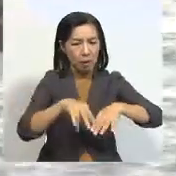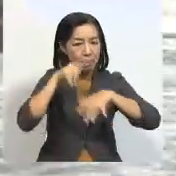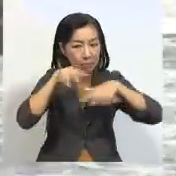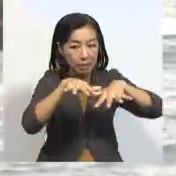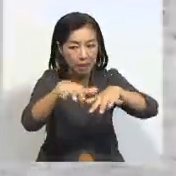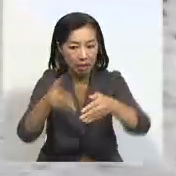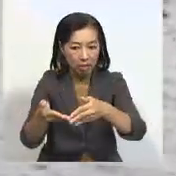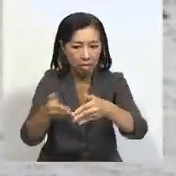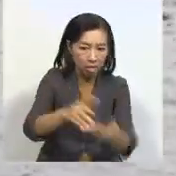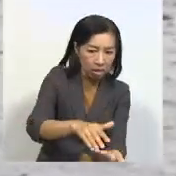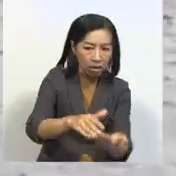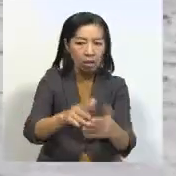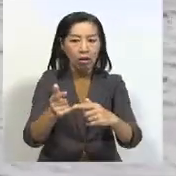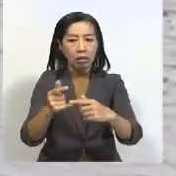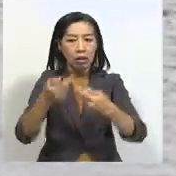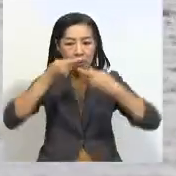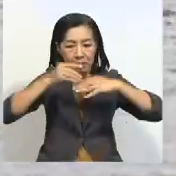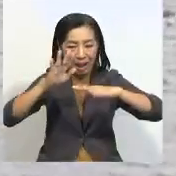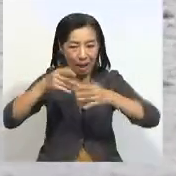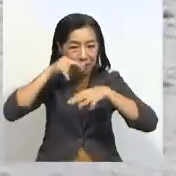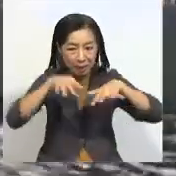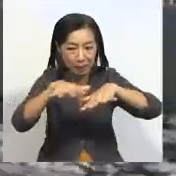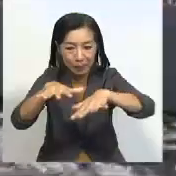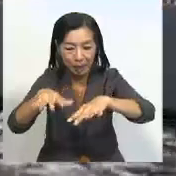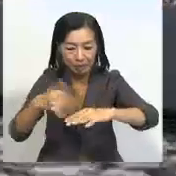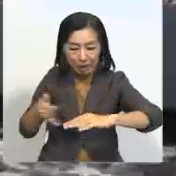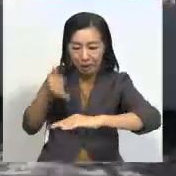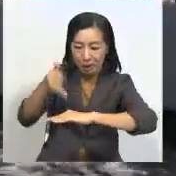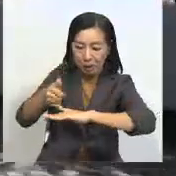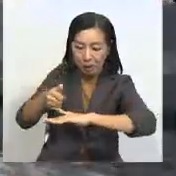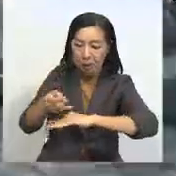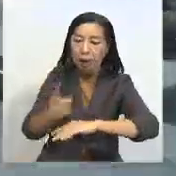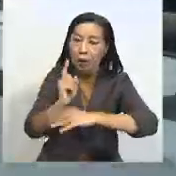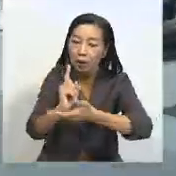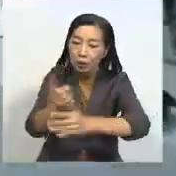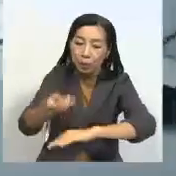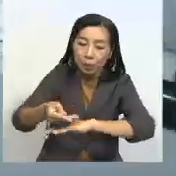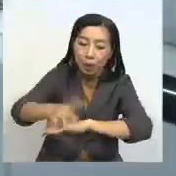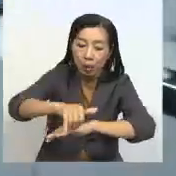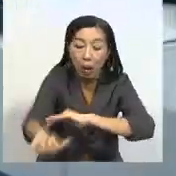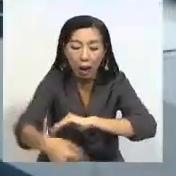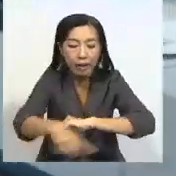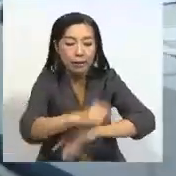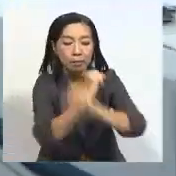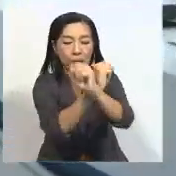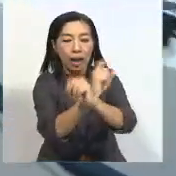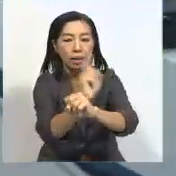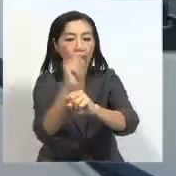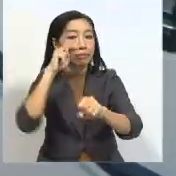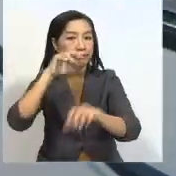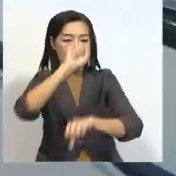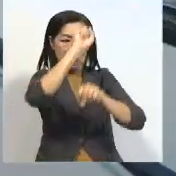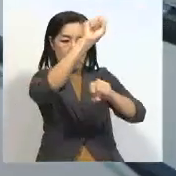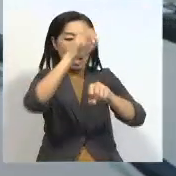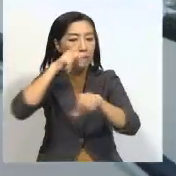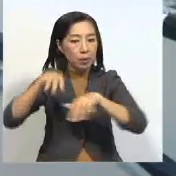ขึ้นโดยเฉพาะการพลัดตกน้ำของประชาชนที่ไปร่วมงานลอยกระทงได้ออกประกาศให้แม่น้ำเจ้าพระยาเป็นเ